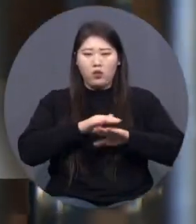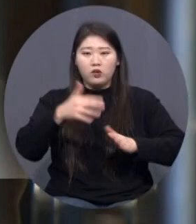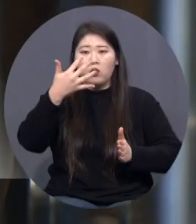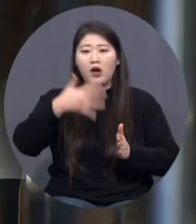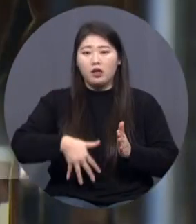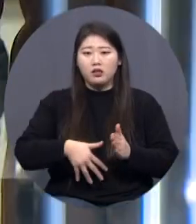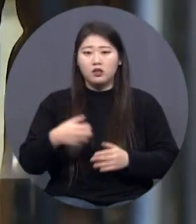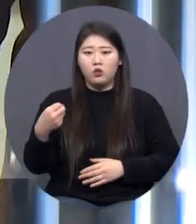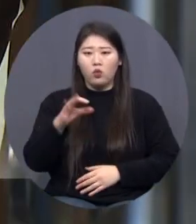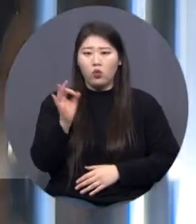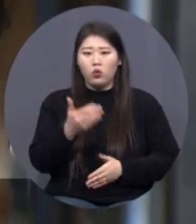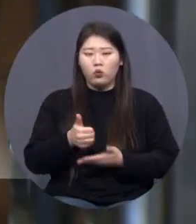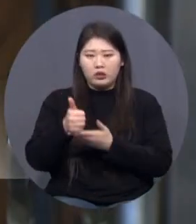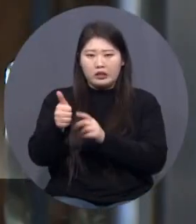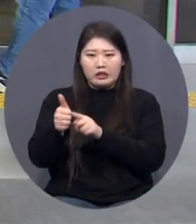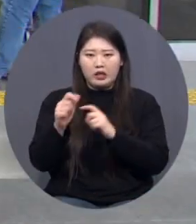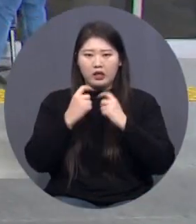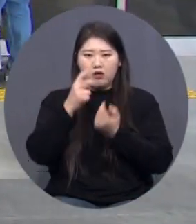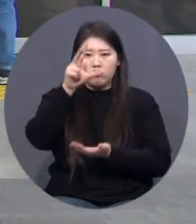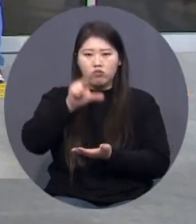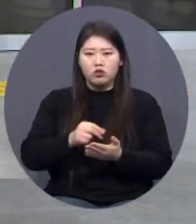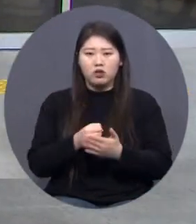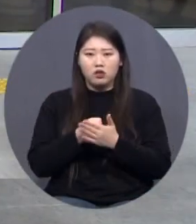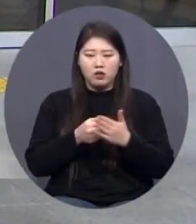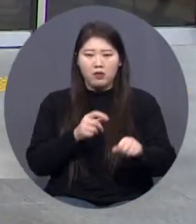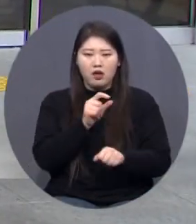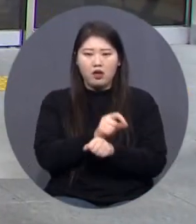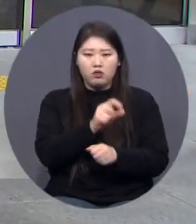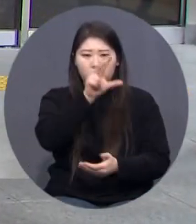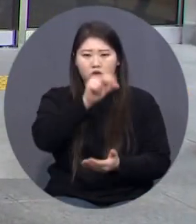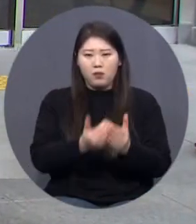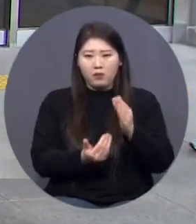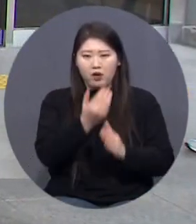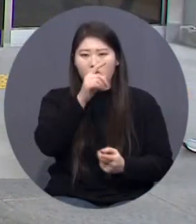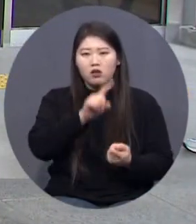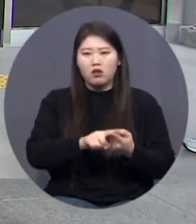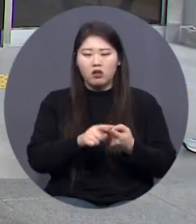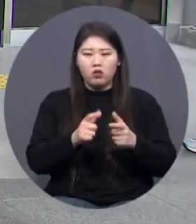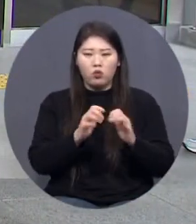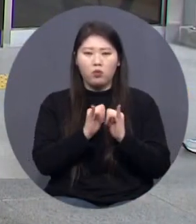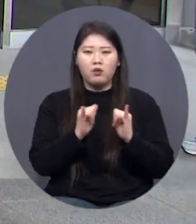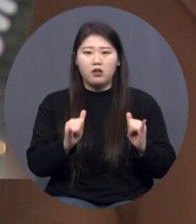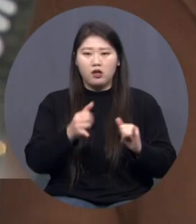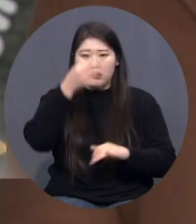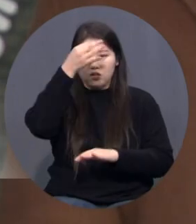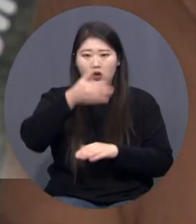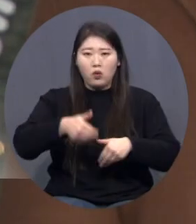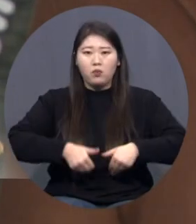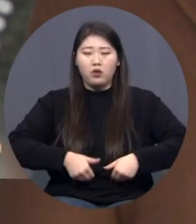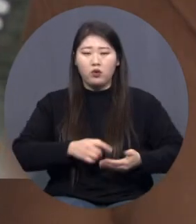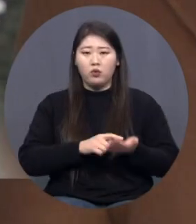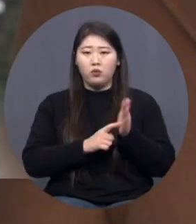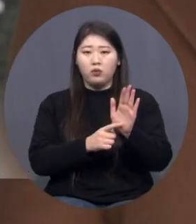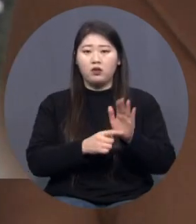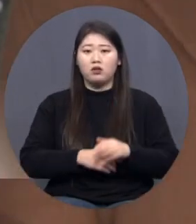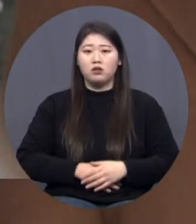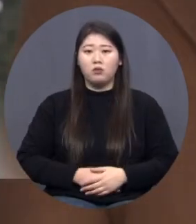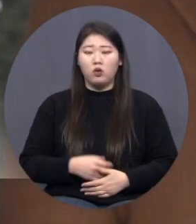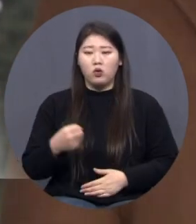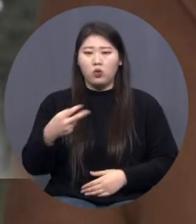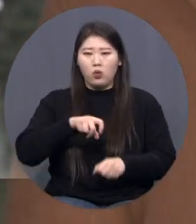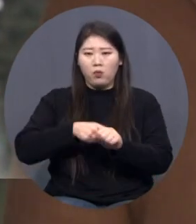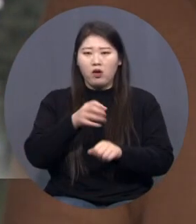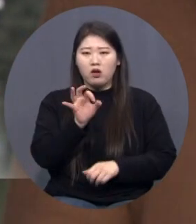아니라며 도지사 개인의 문제로 인한 행정 공백에 대해 도민들에게 직접 사과해야 한다고 주장했습니다. 또